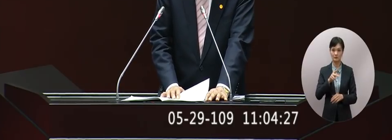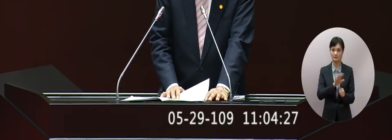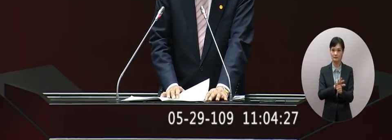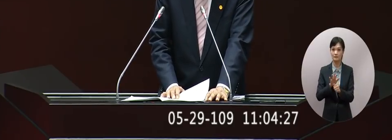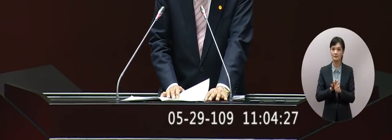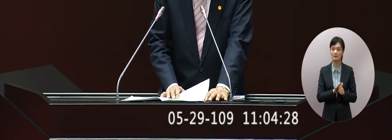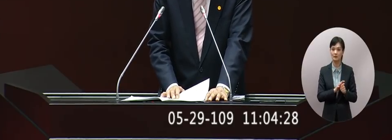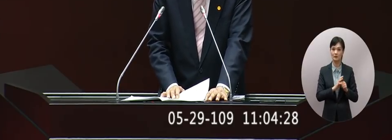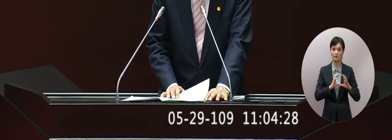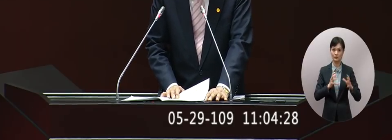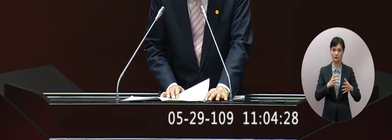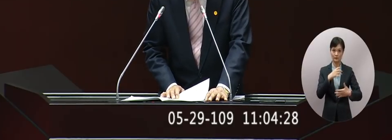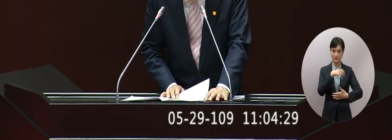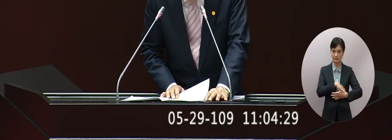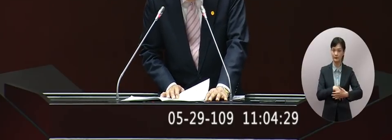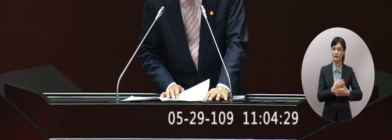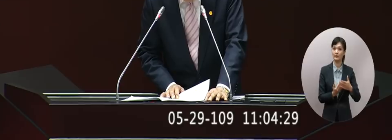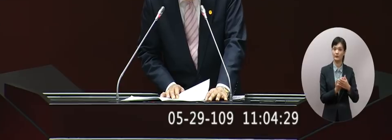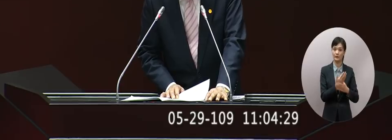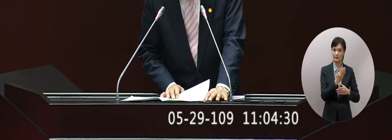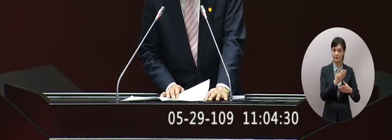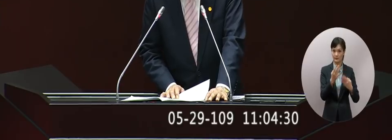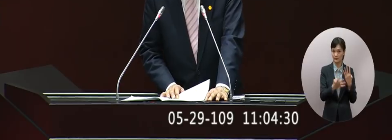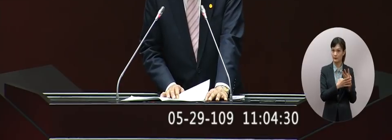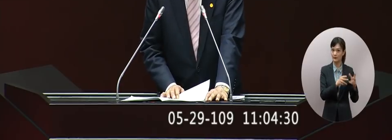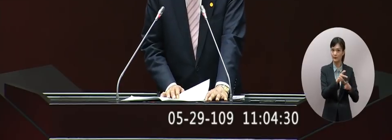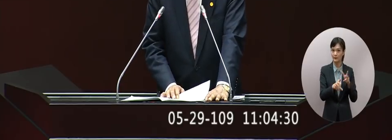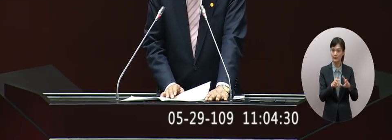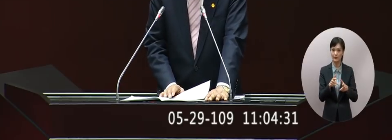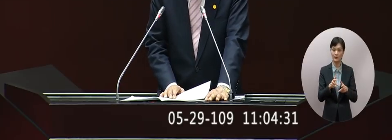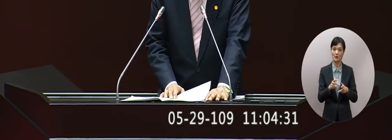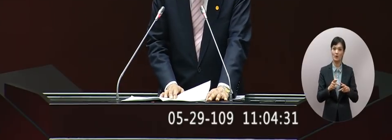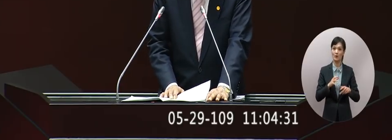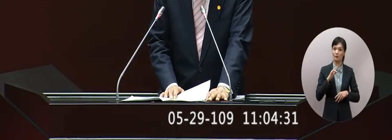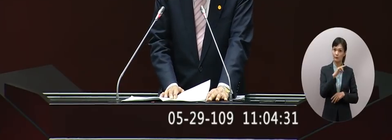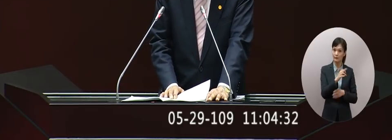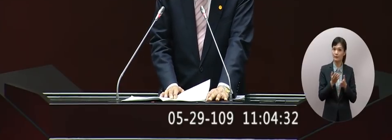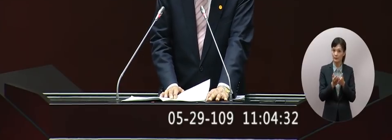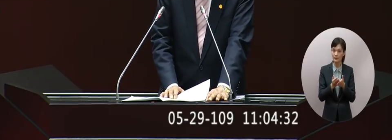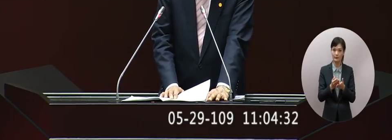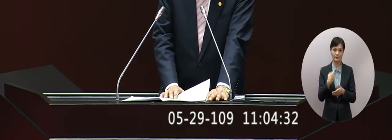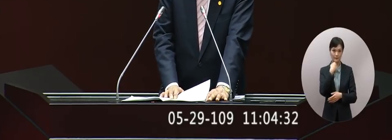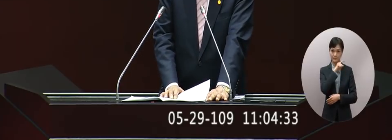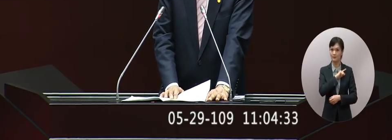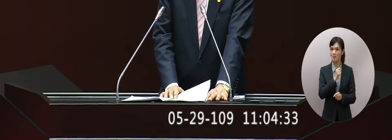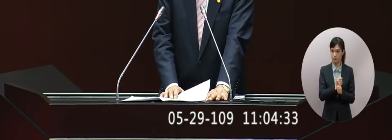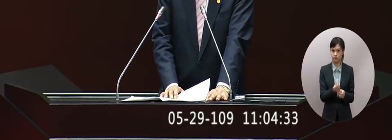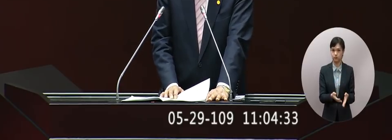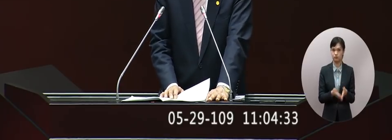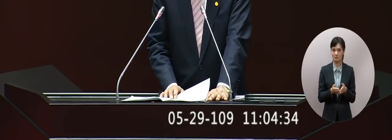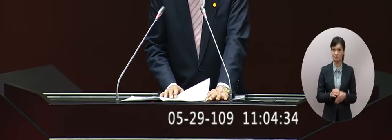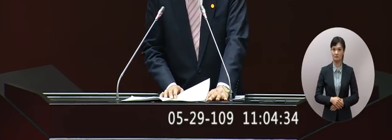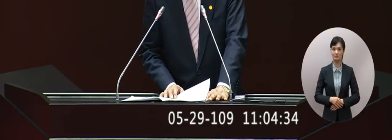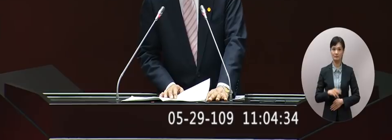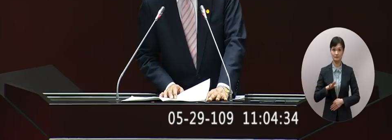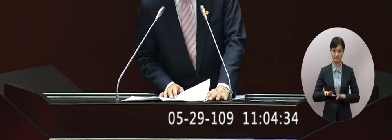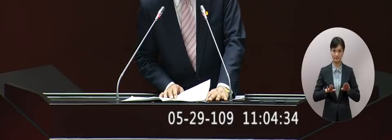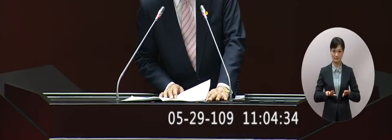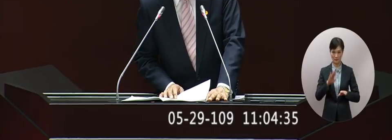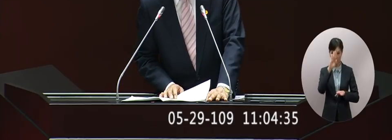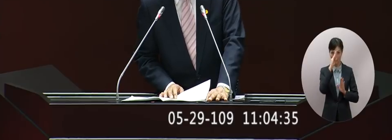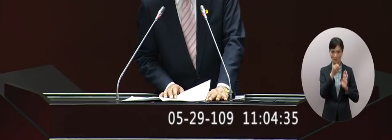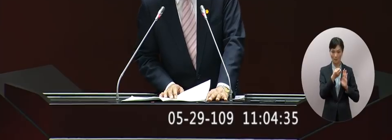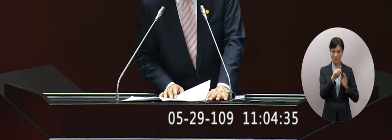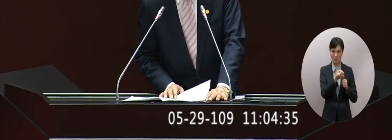实国基国造、国建国造。这一次疫情也让全世界的国